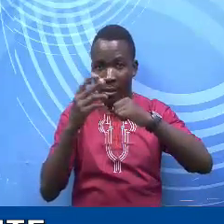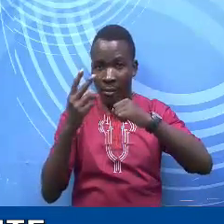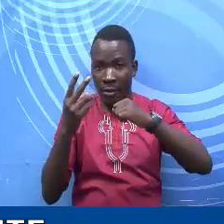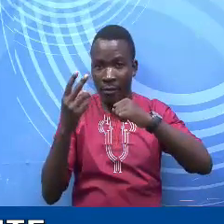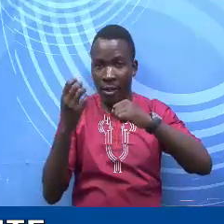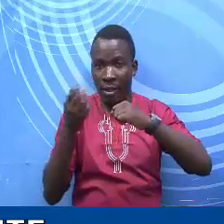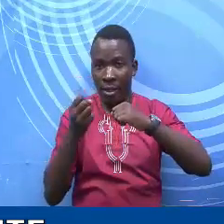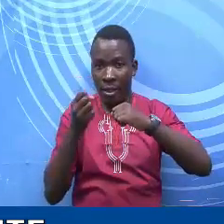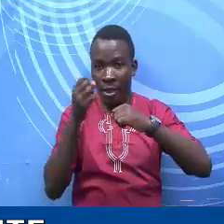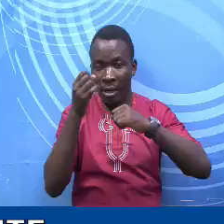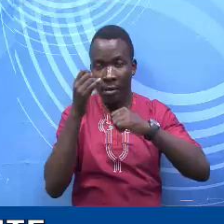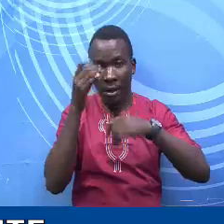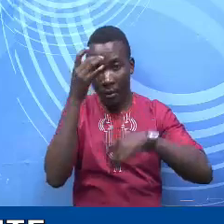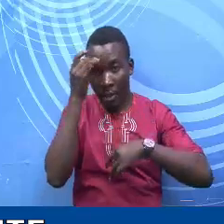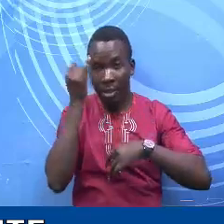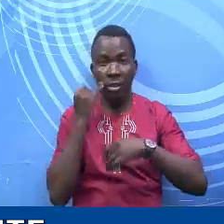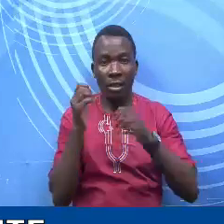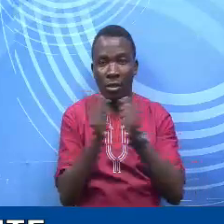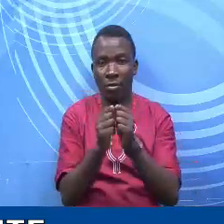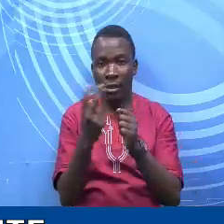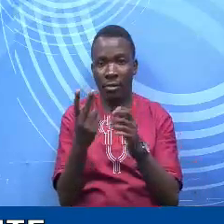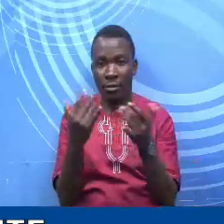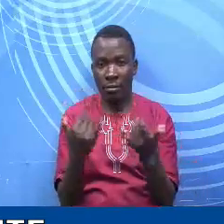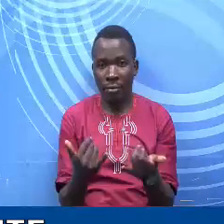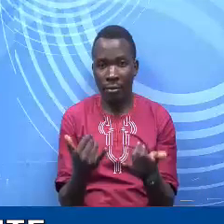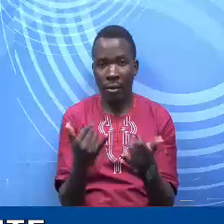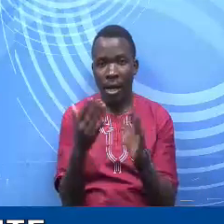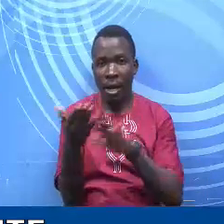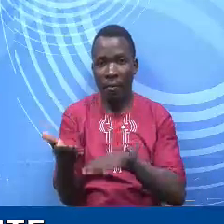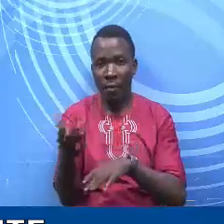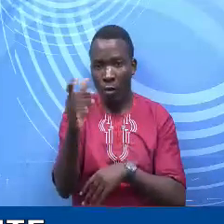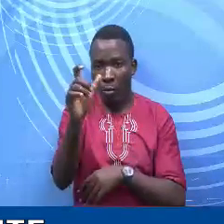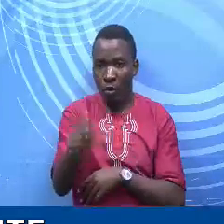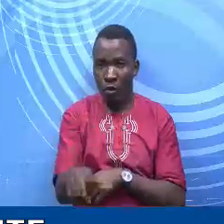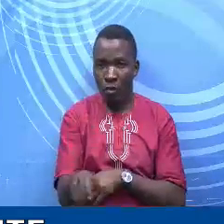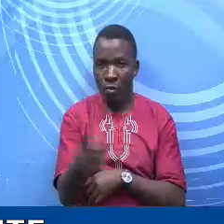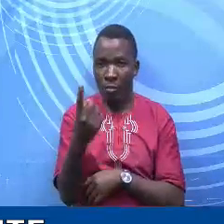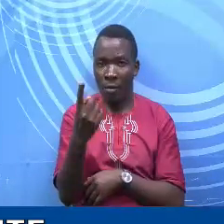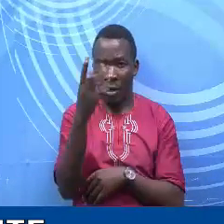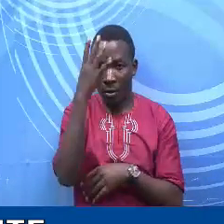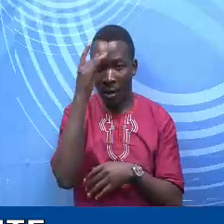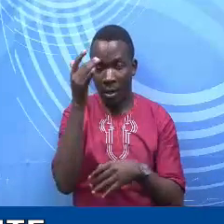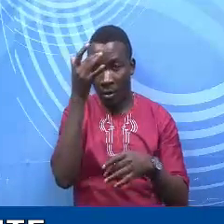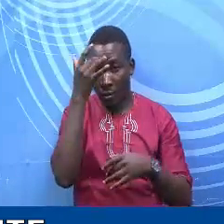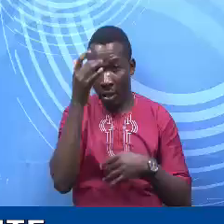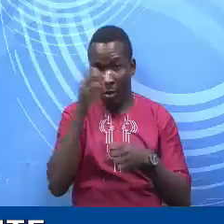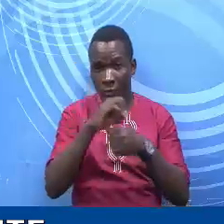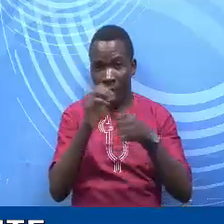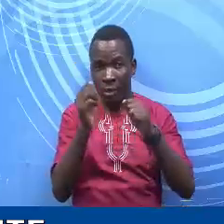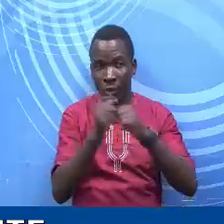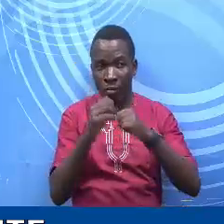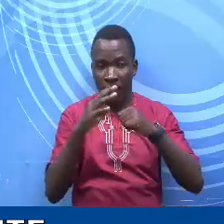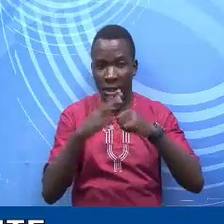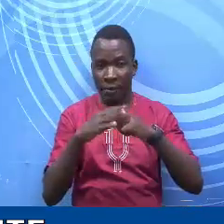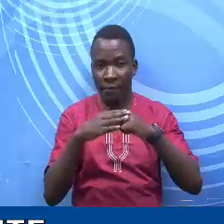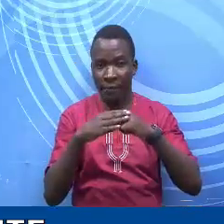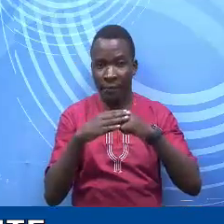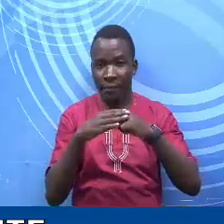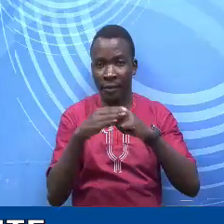925, abarembye ni 12. Kuri uyu munsi kandi hapfuye umuntu umwe azize icyorezo cya